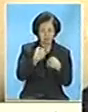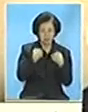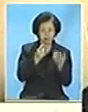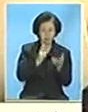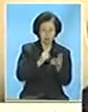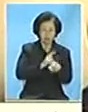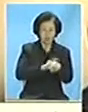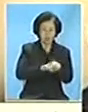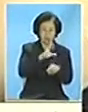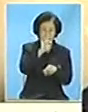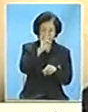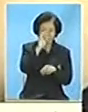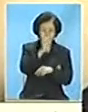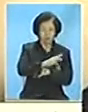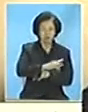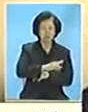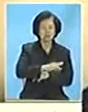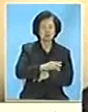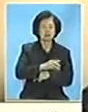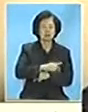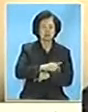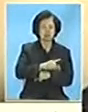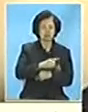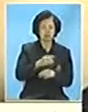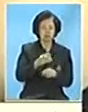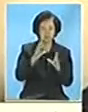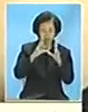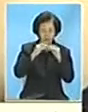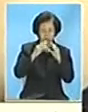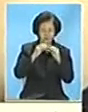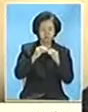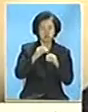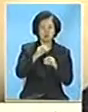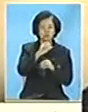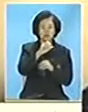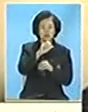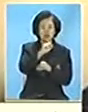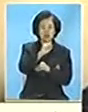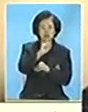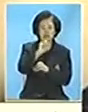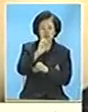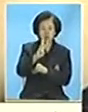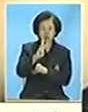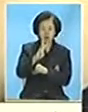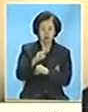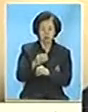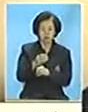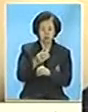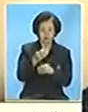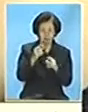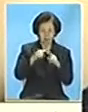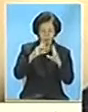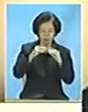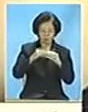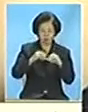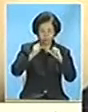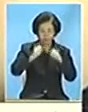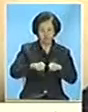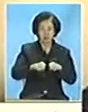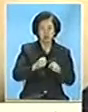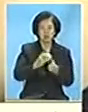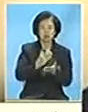วันดังนั้นในการประชุมวุฒิสภาครั้งดังกล่าวที่ประชุมได้มีมติให้งด